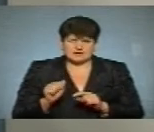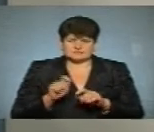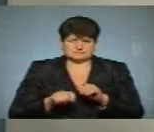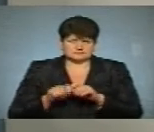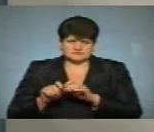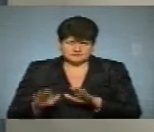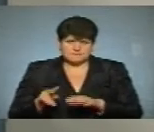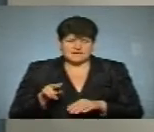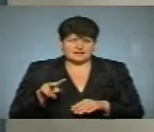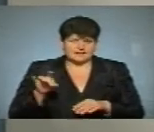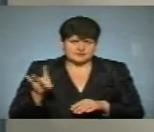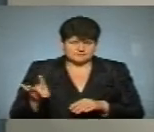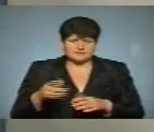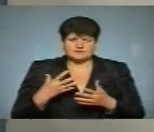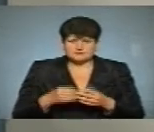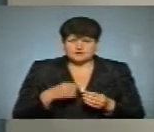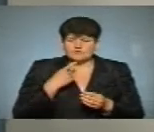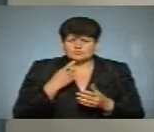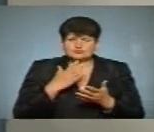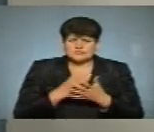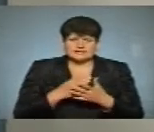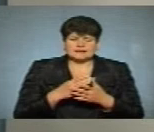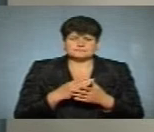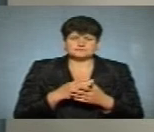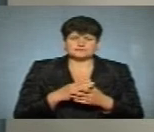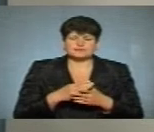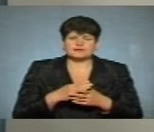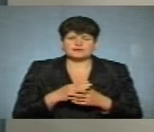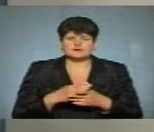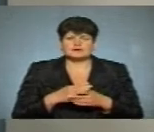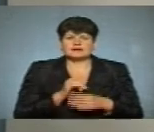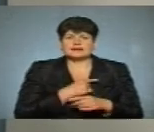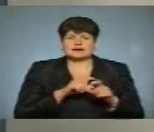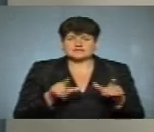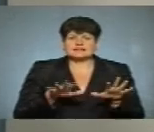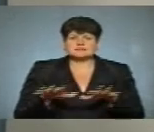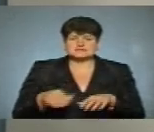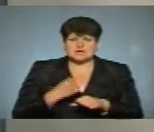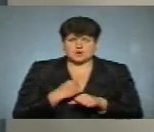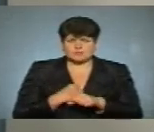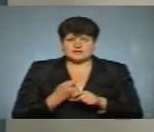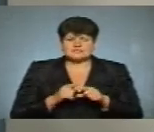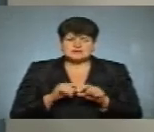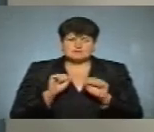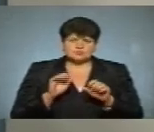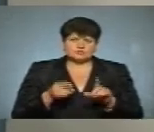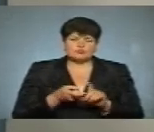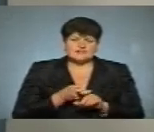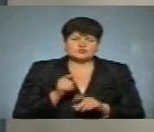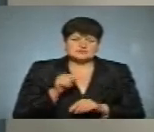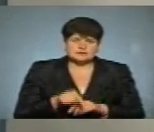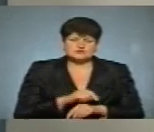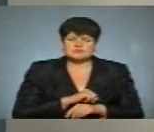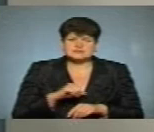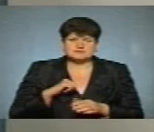ПЛР-тестування, а ми маємо, я вже назвав, ряд лікарень, які на місцях роблять ці тести. Це може бути пов'язане з тим, що ці лікарні